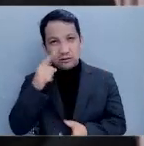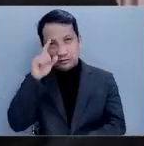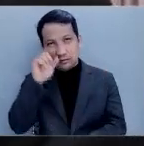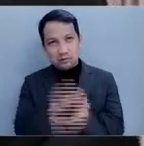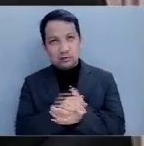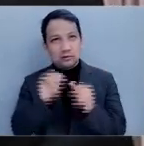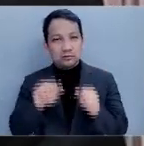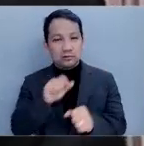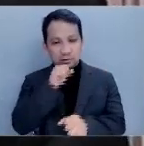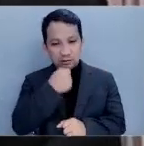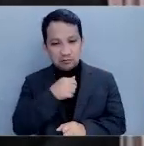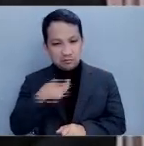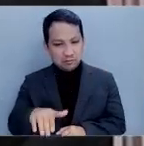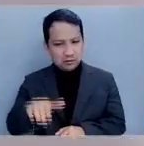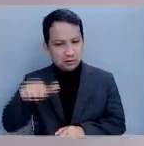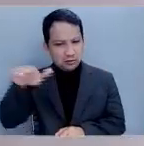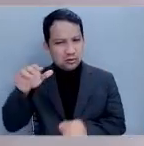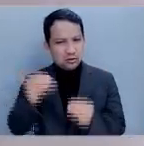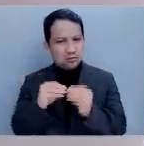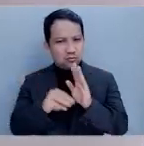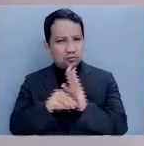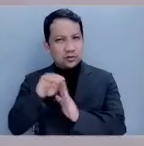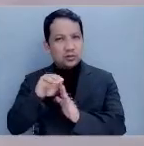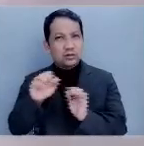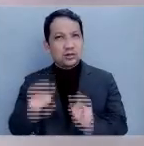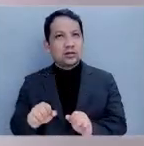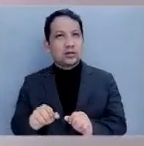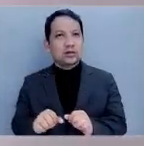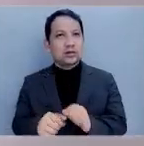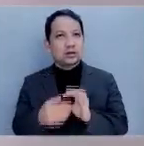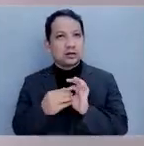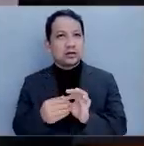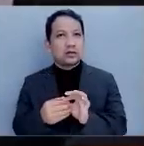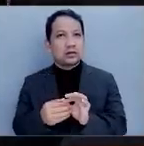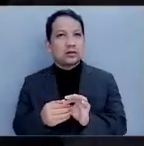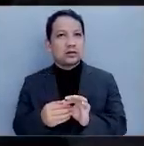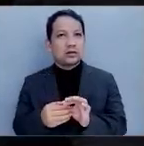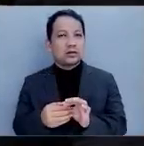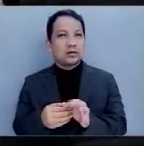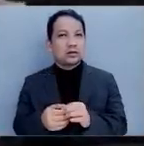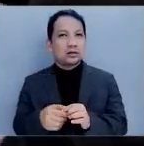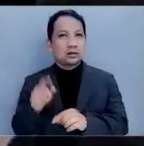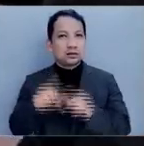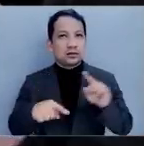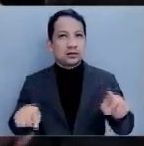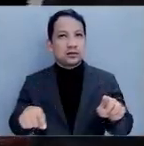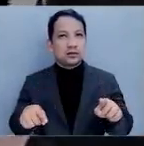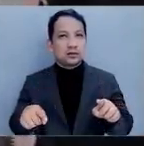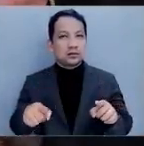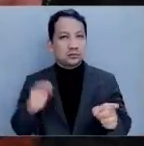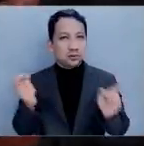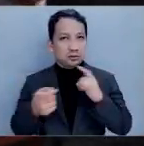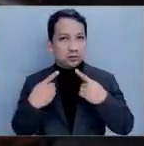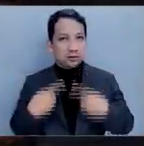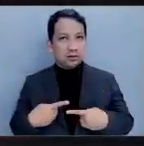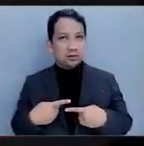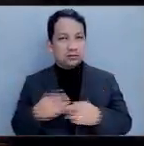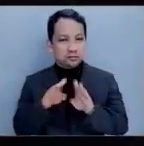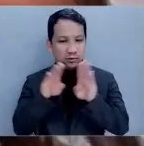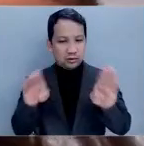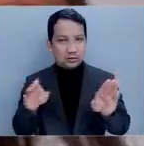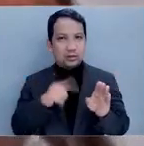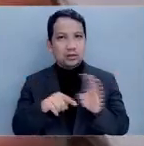get older, they also mature better. At dahil usong-uso ang crossover queen sa iba't ibang pageant, open nga ba si former